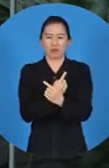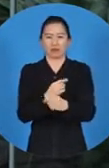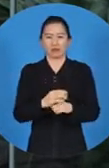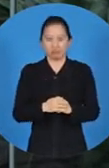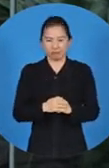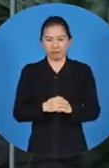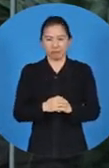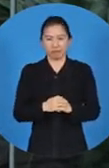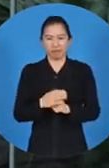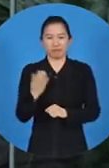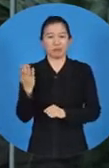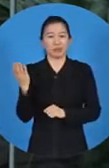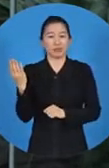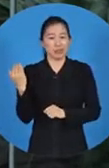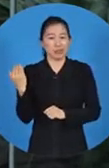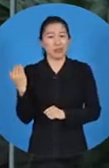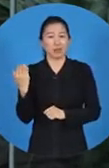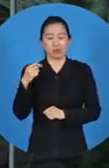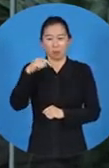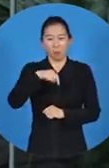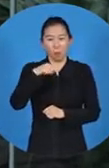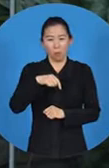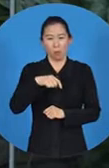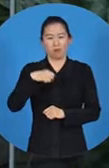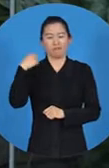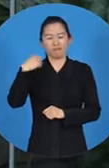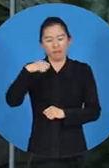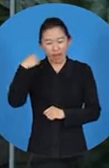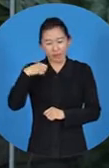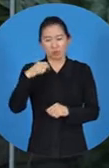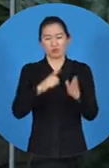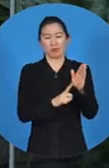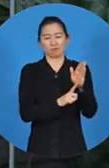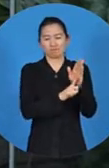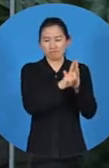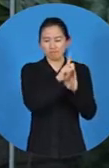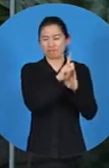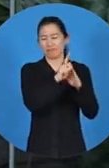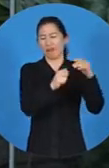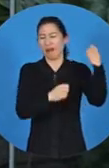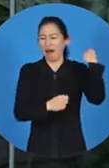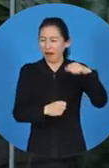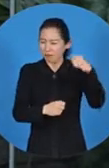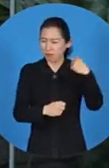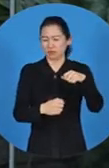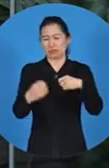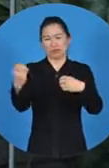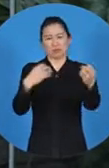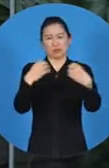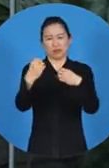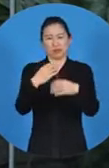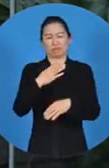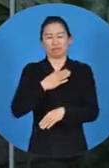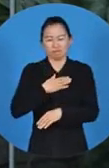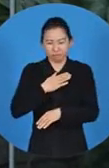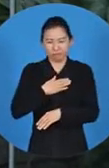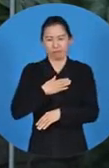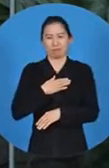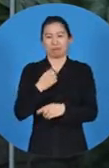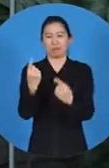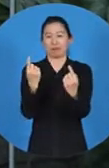ました。熱帯館はですね、夏は暑いというようなね、声もありましたので、どの季節で